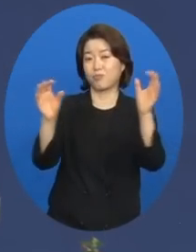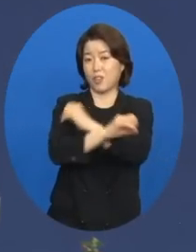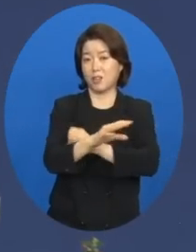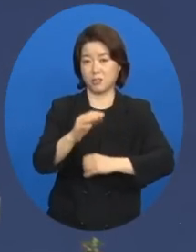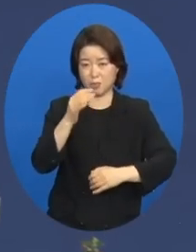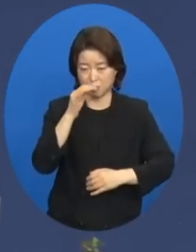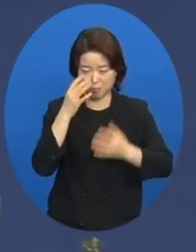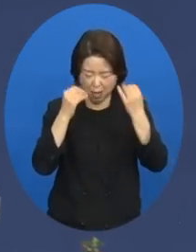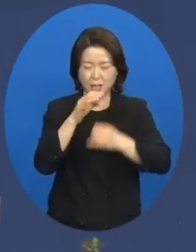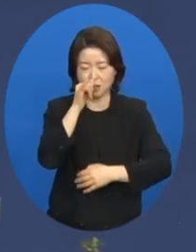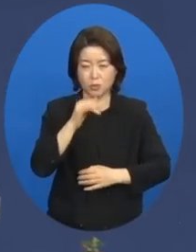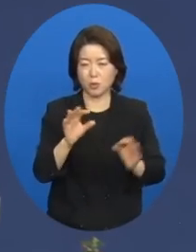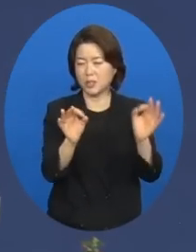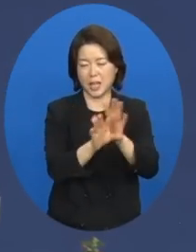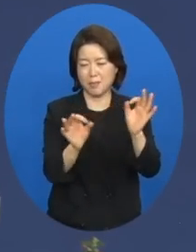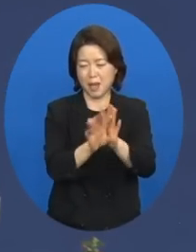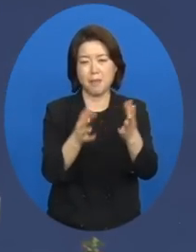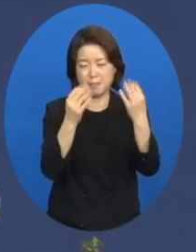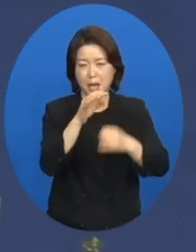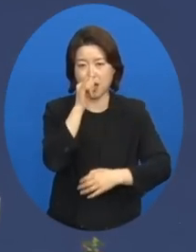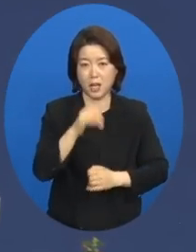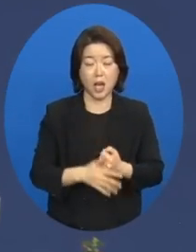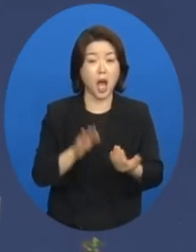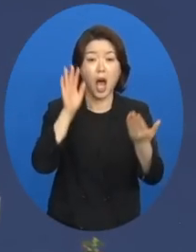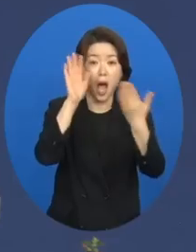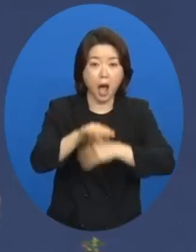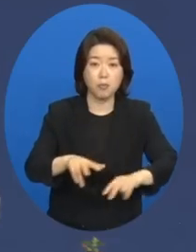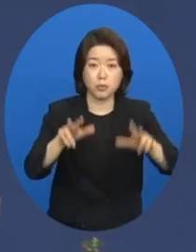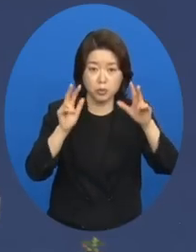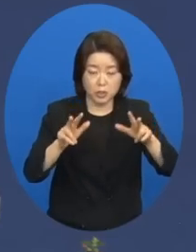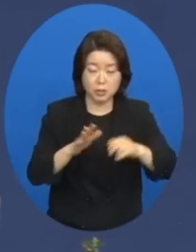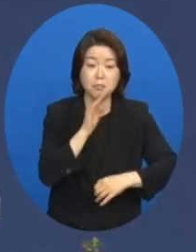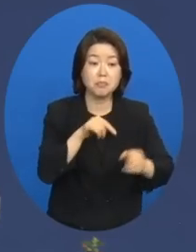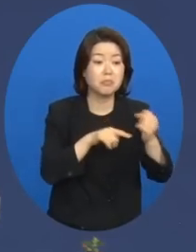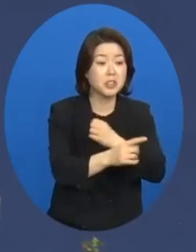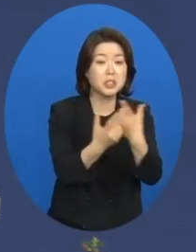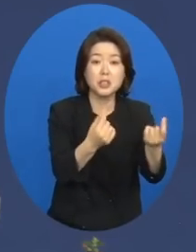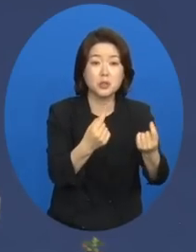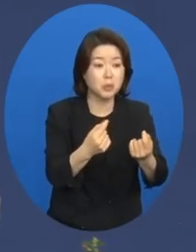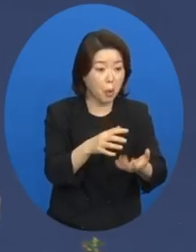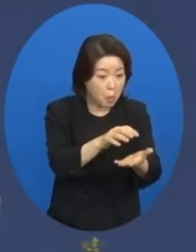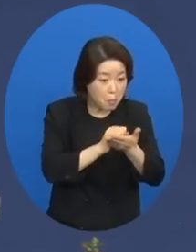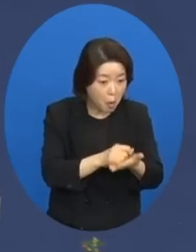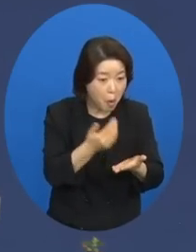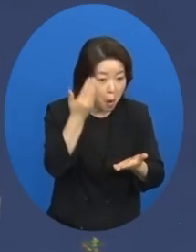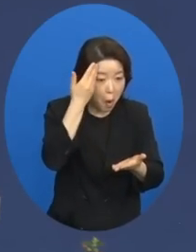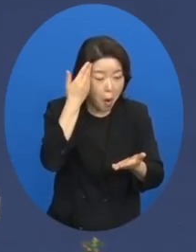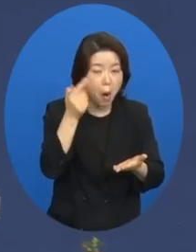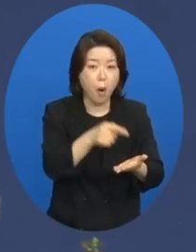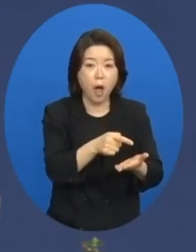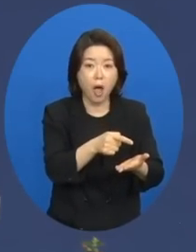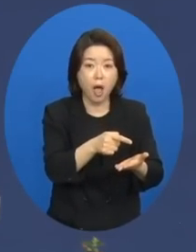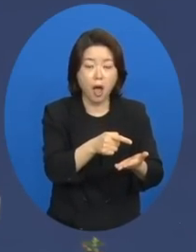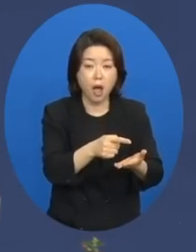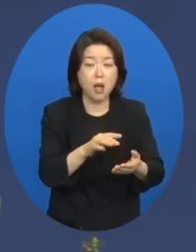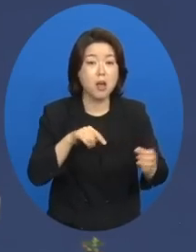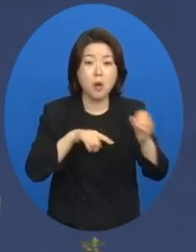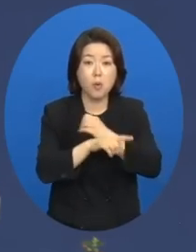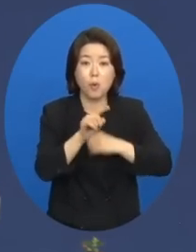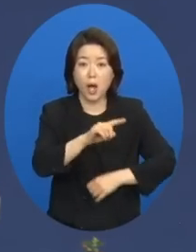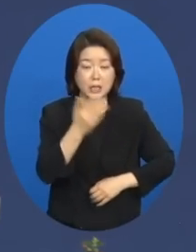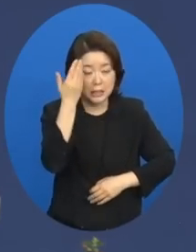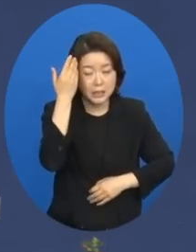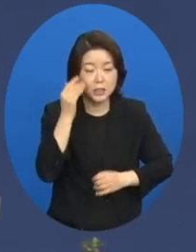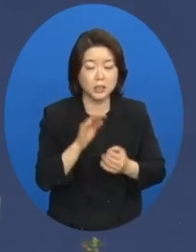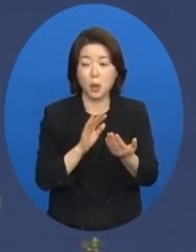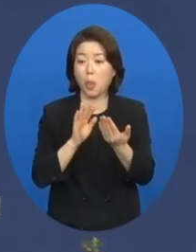대부분이랍니다. 앞으로도 또 지금은 다 뭐 진리처럼 우리가 받아들이던 상식이 상식화된 과학 지식이 이제